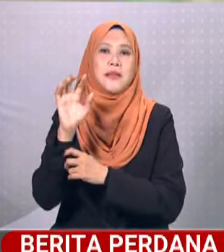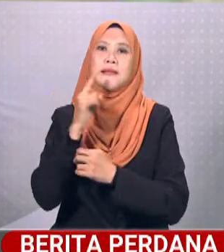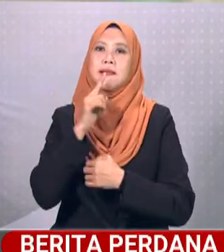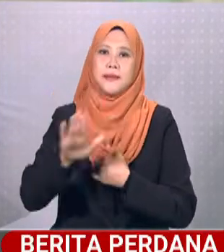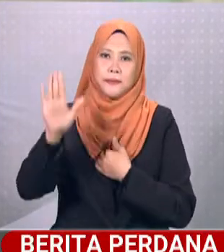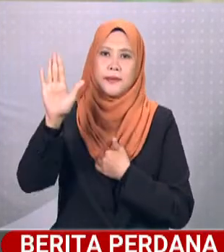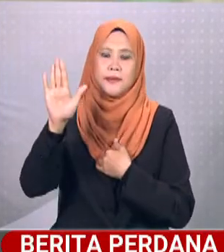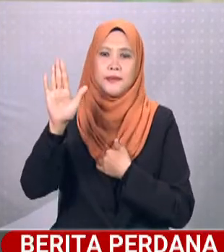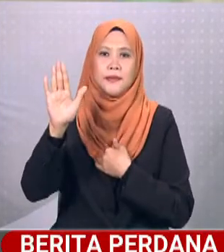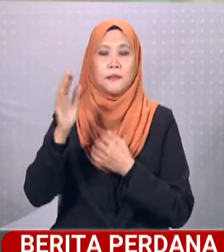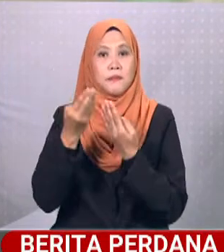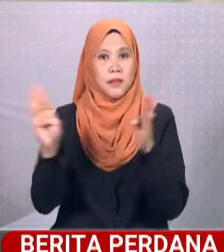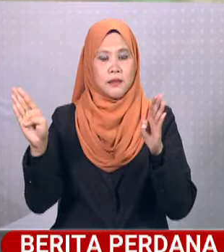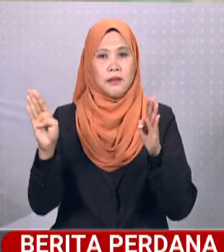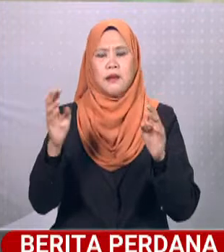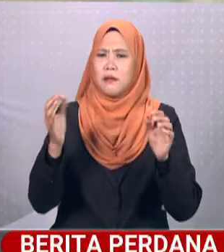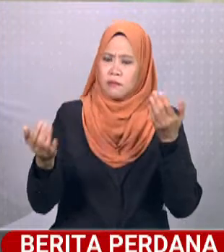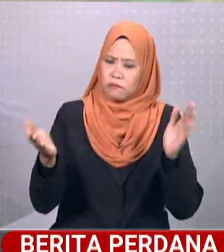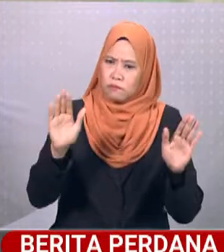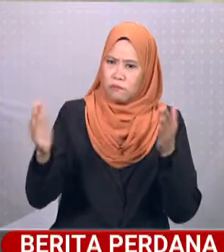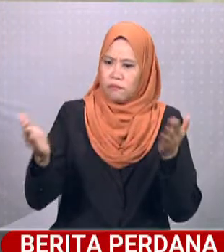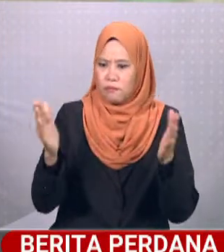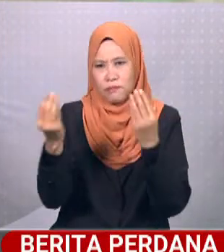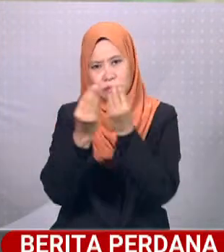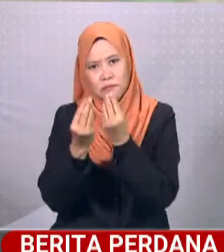Jika kita lihat dari segi perbandingan,